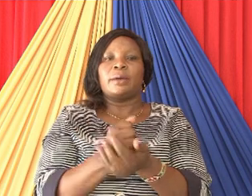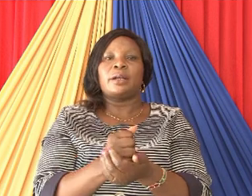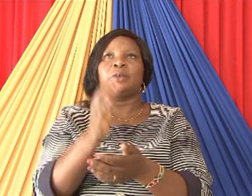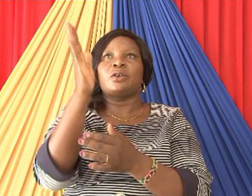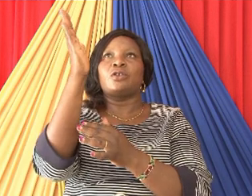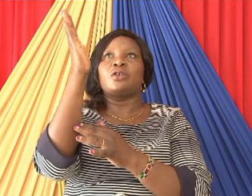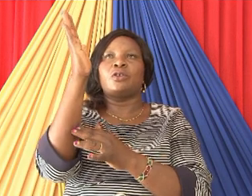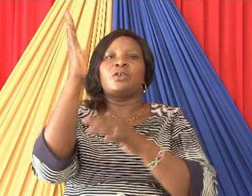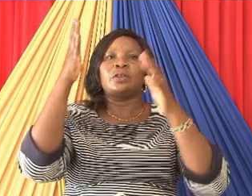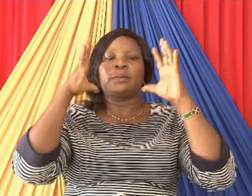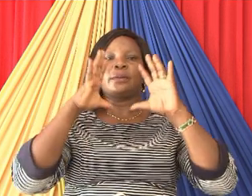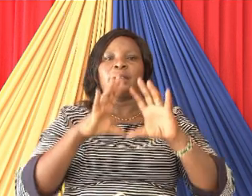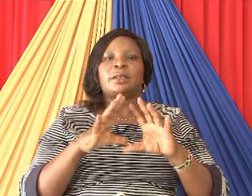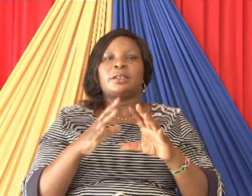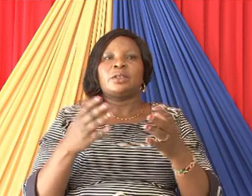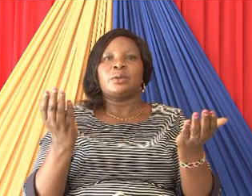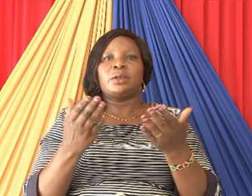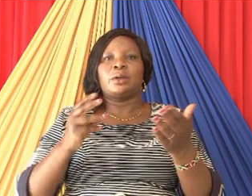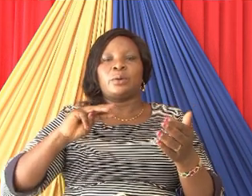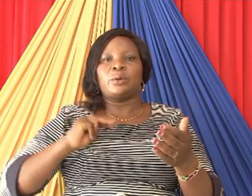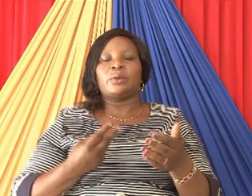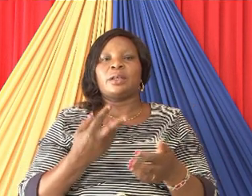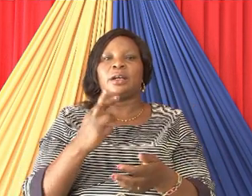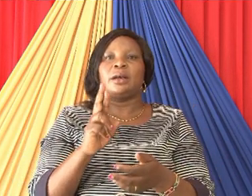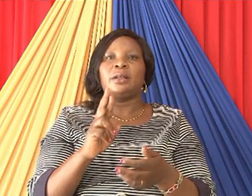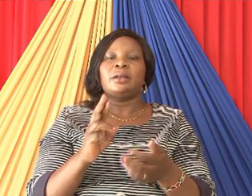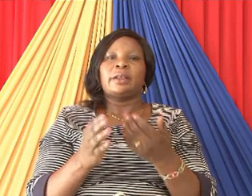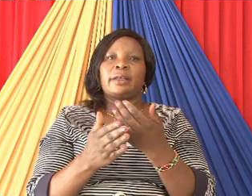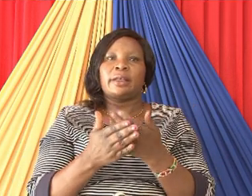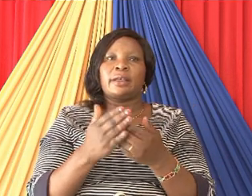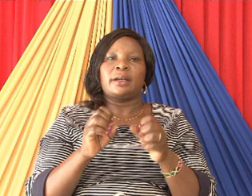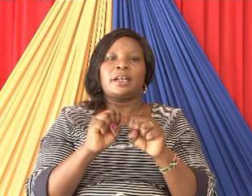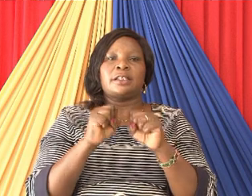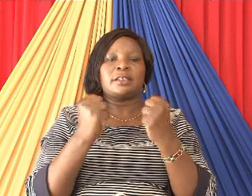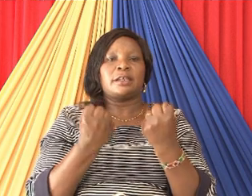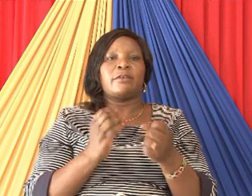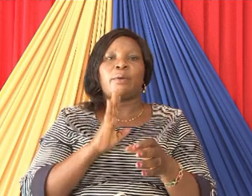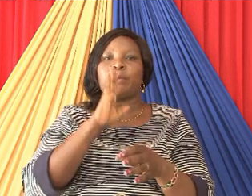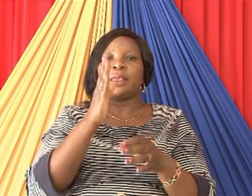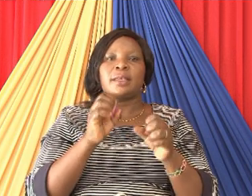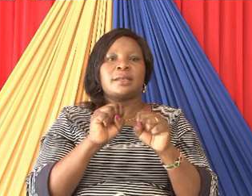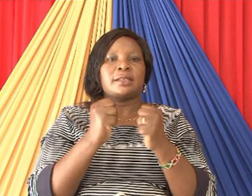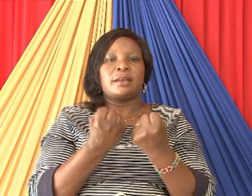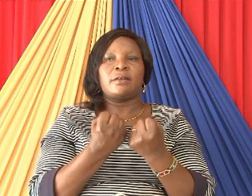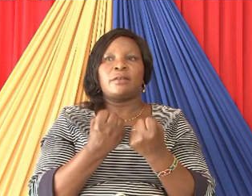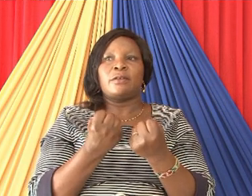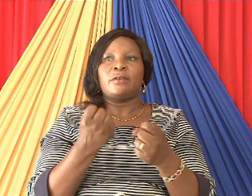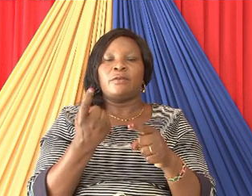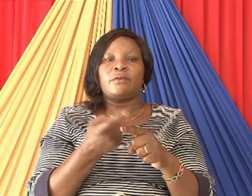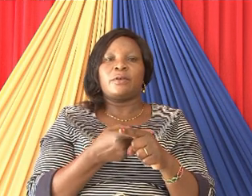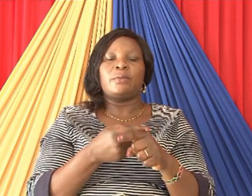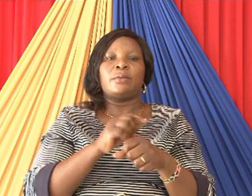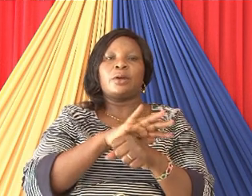atubariki. Popote tulipo, tuendelee kujichunga kutokana na mambo haya ya